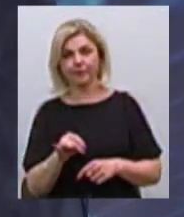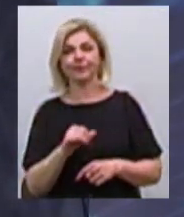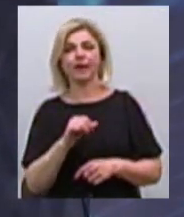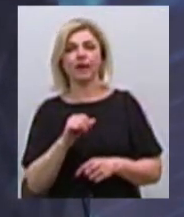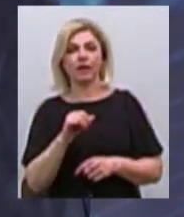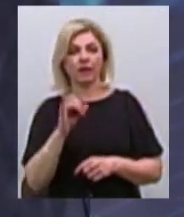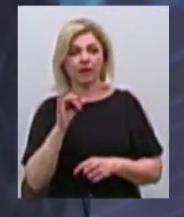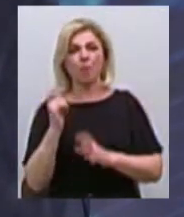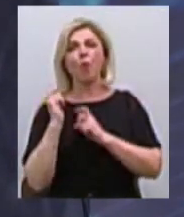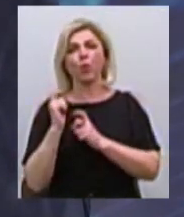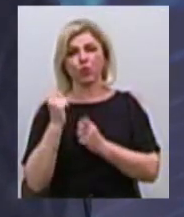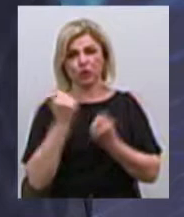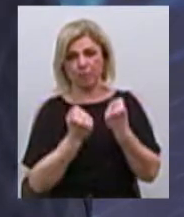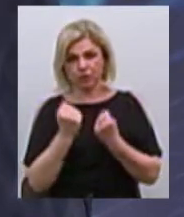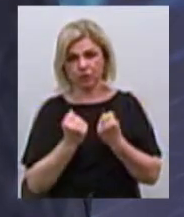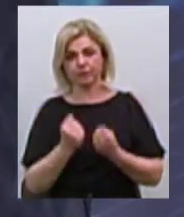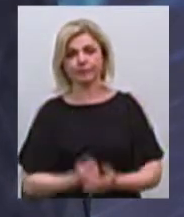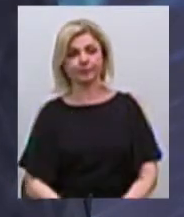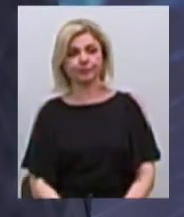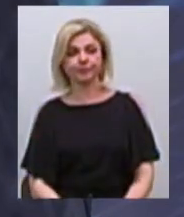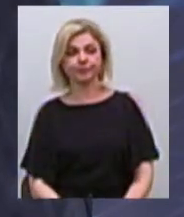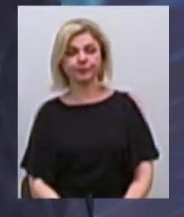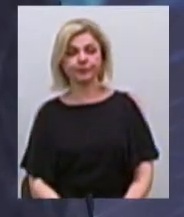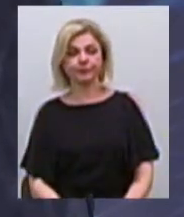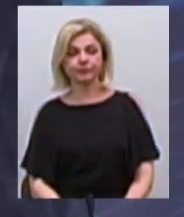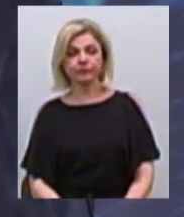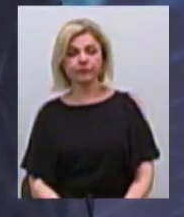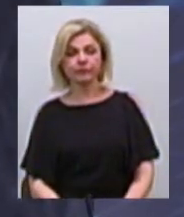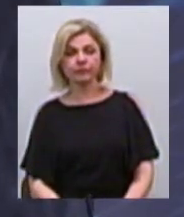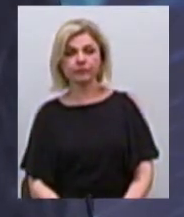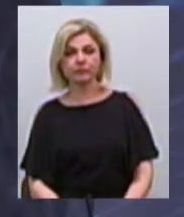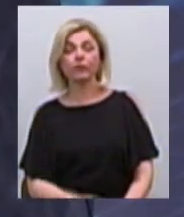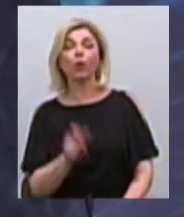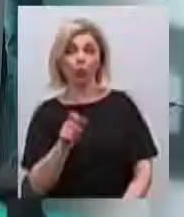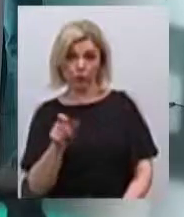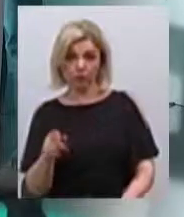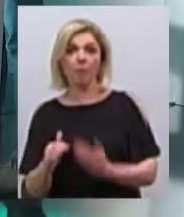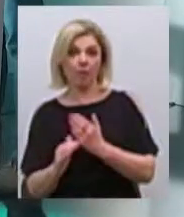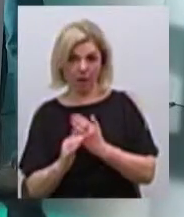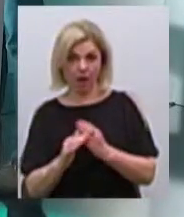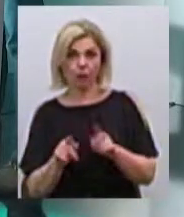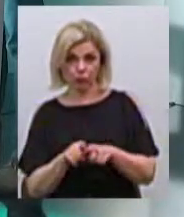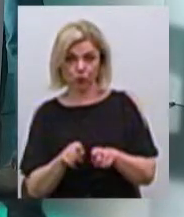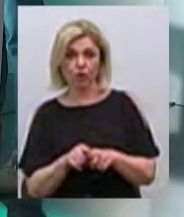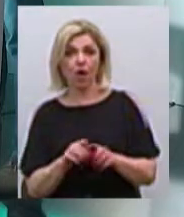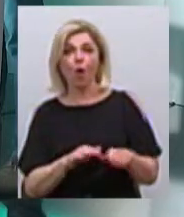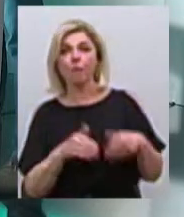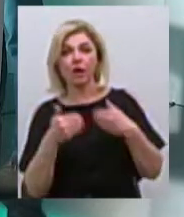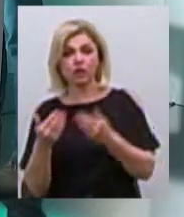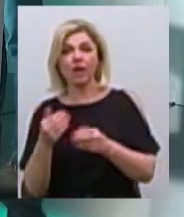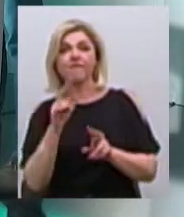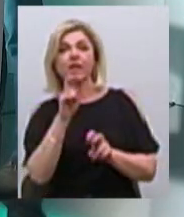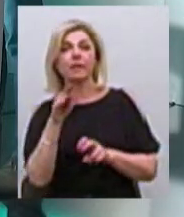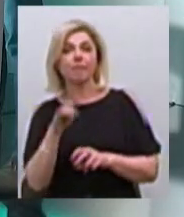самосвалами, погрузчиками. И технику також. Да. Людьми обращаемся к фирмам,